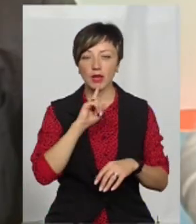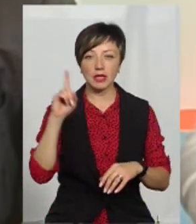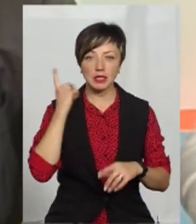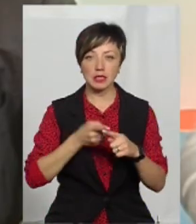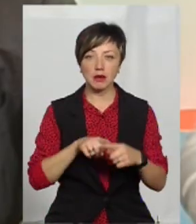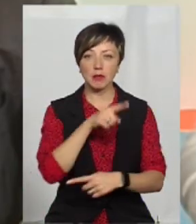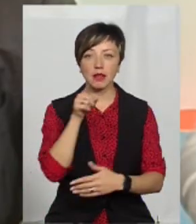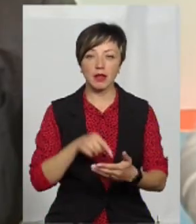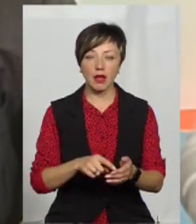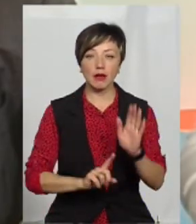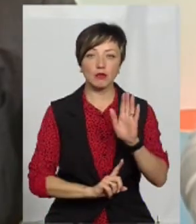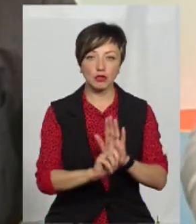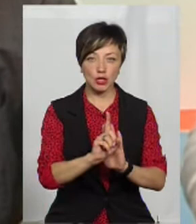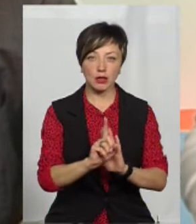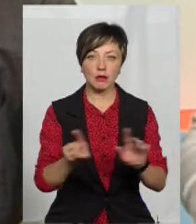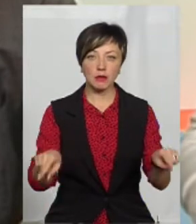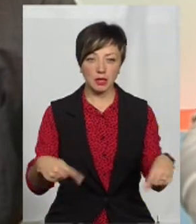це питання почали